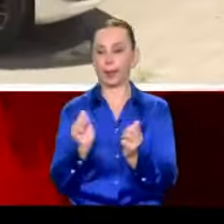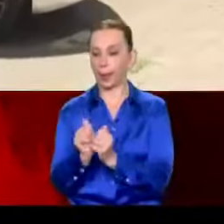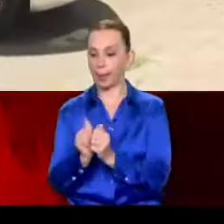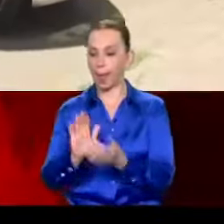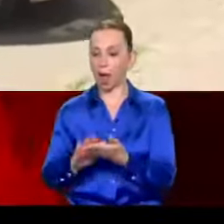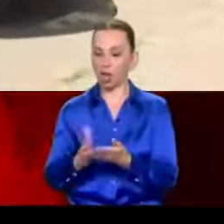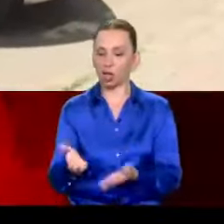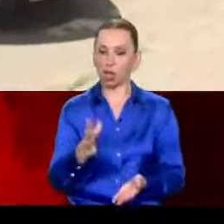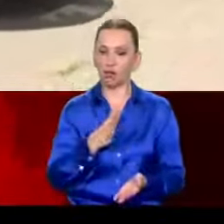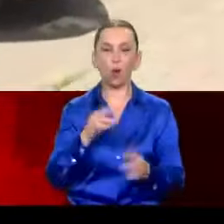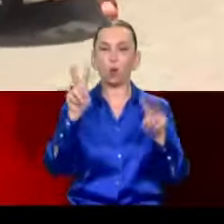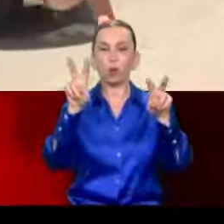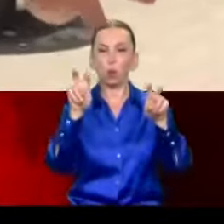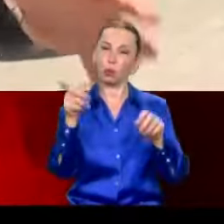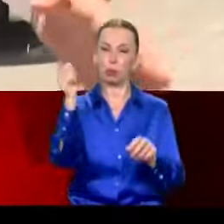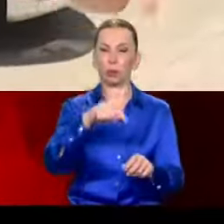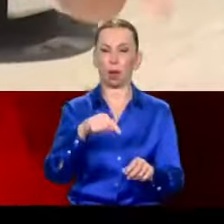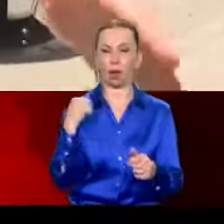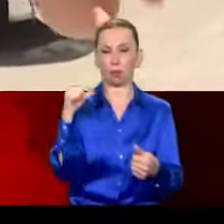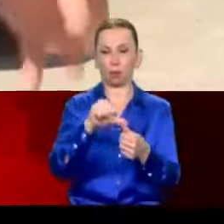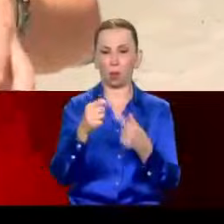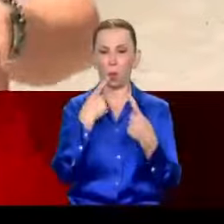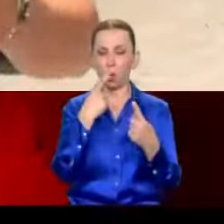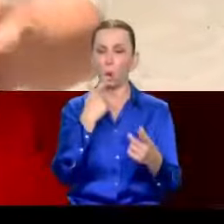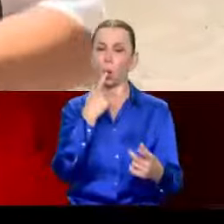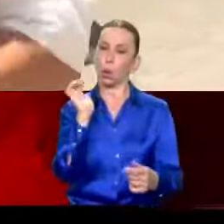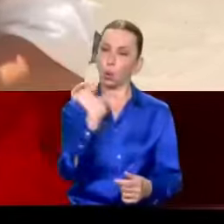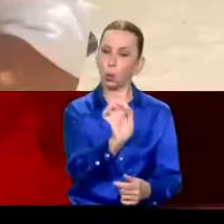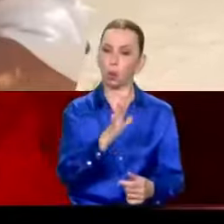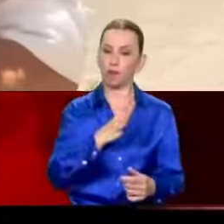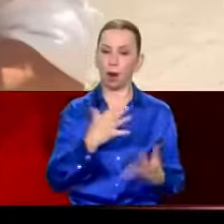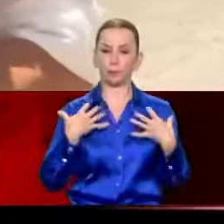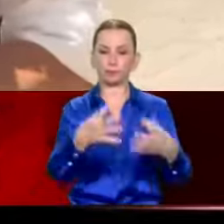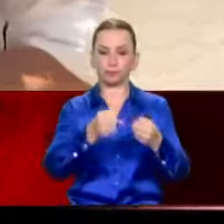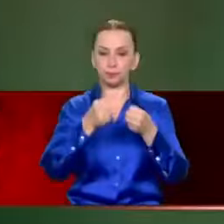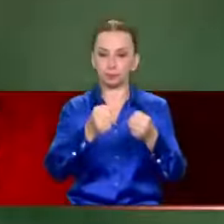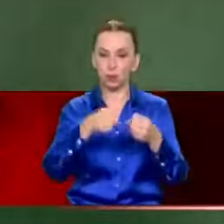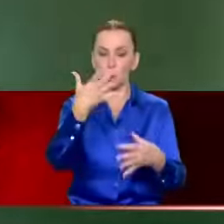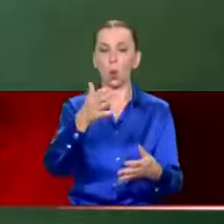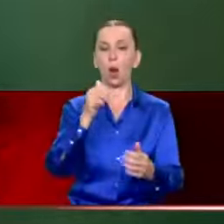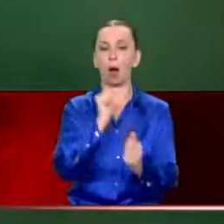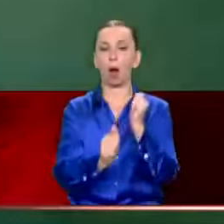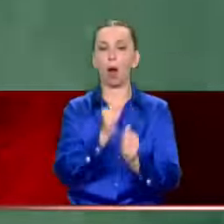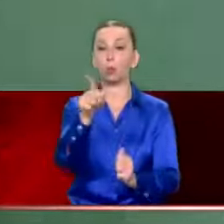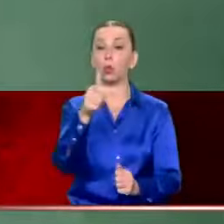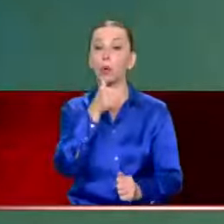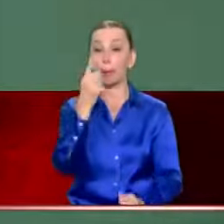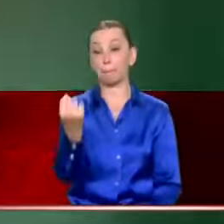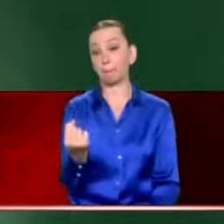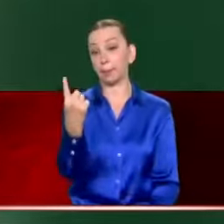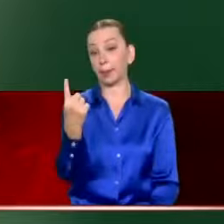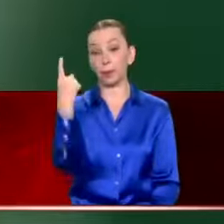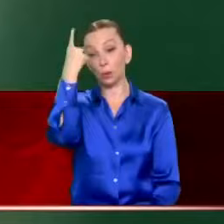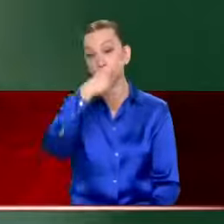konu yeniden gündeme geldi. Tartışma başladı. Küfür, hakaret, itişme derken arbede çıktı. Bu adam ilk yumruğu attı ve